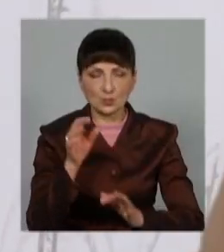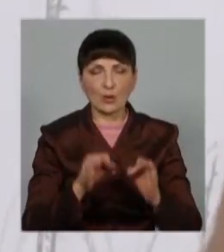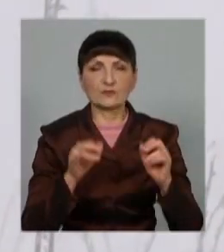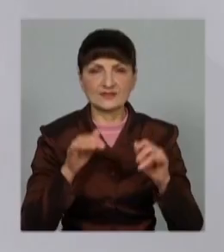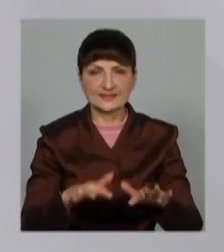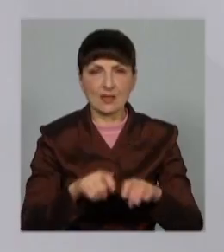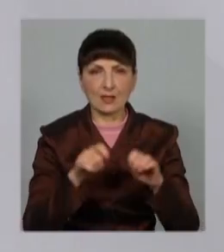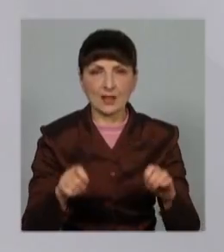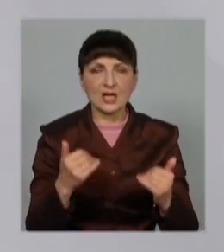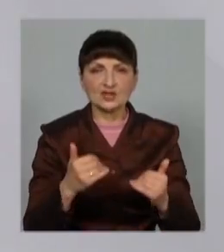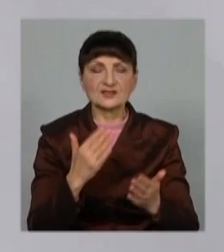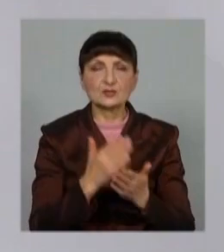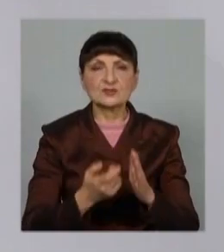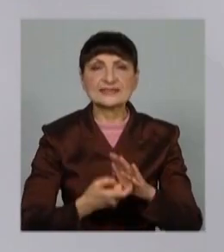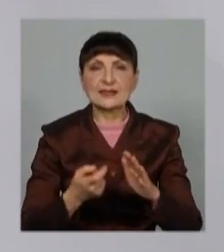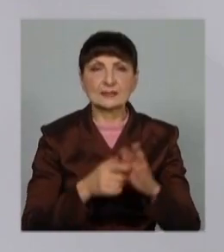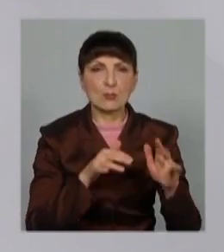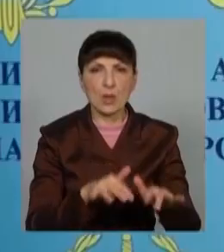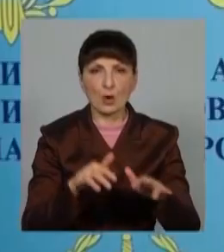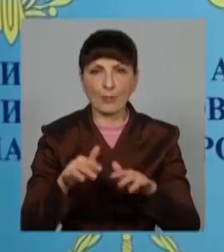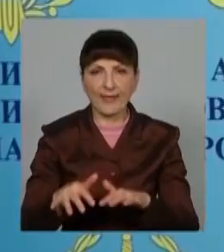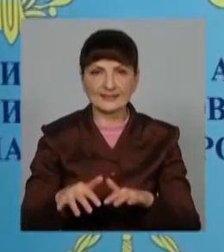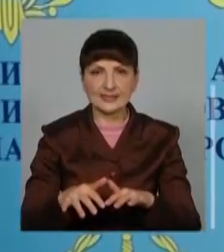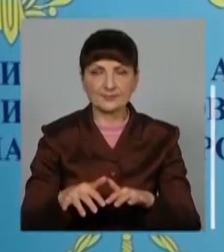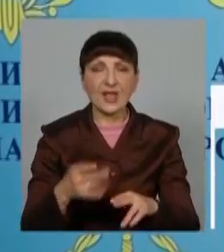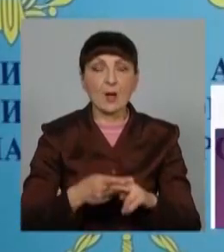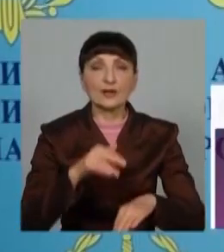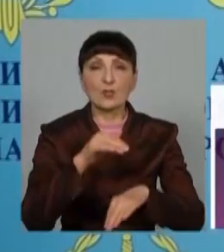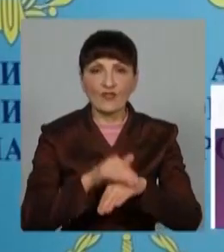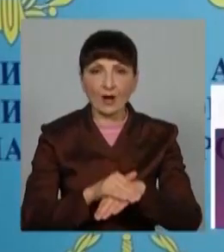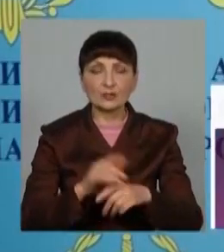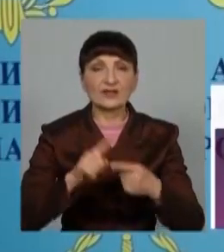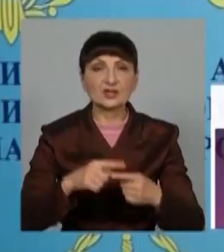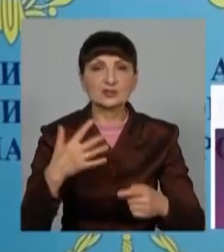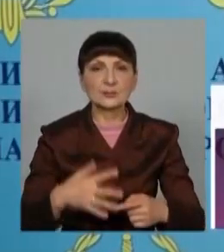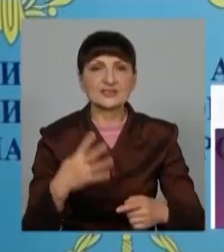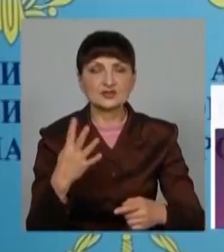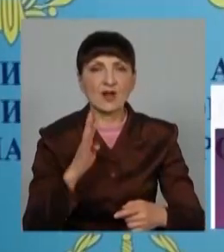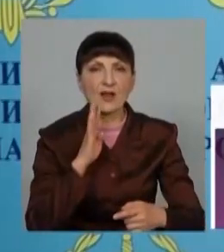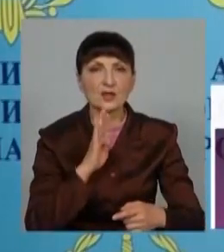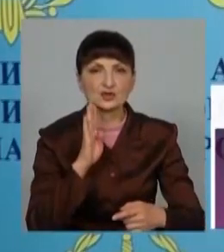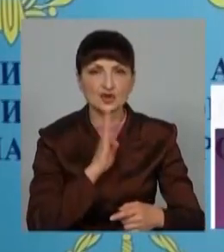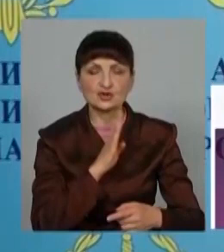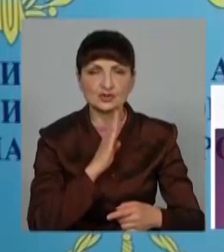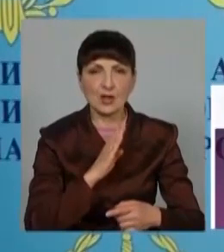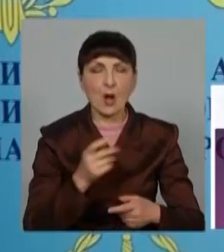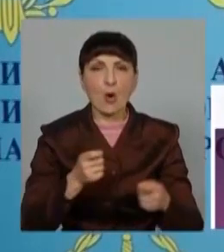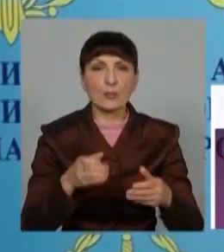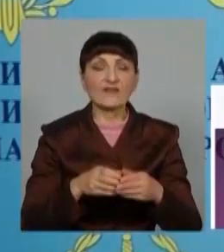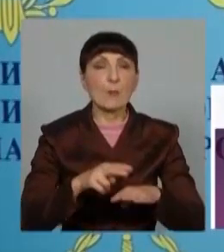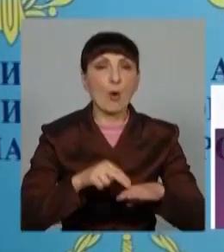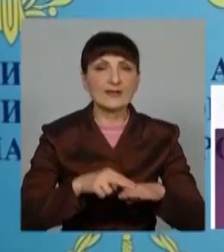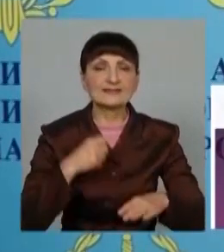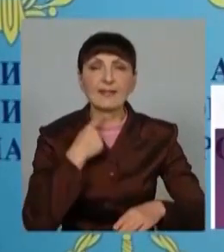дела сейчас ведутся следственные мероприятия по данному факту в отношении 50 4 летней женщины управление полиции